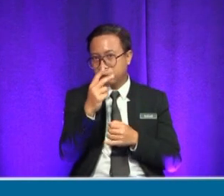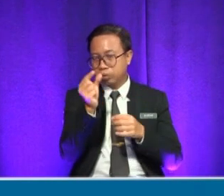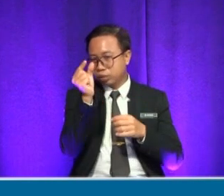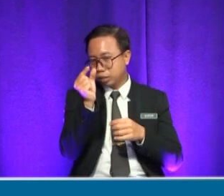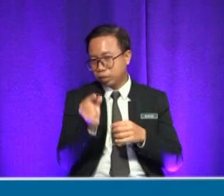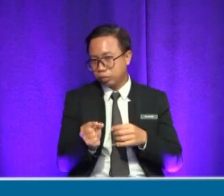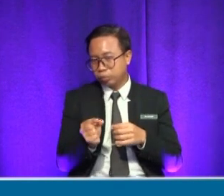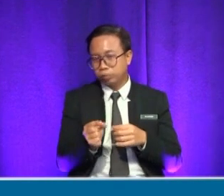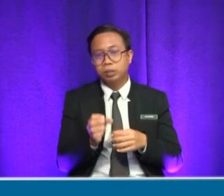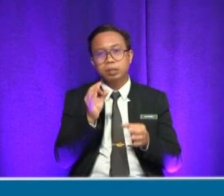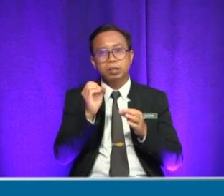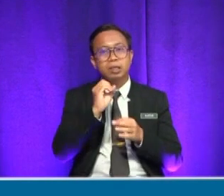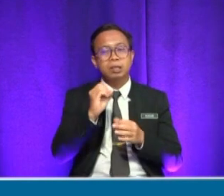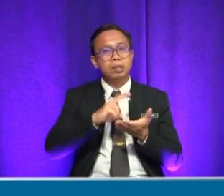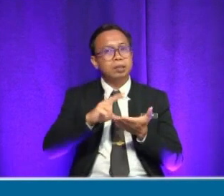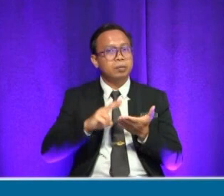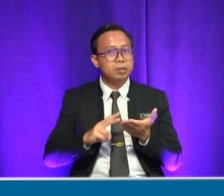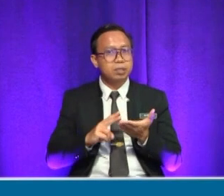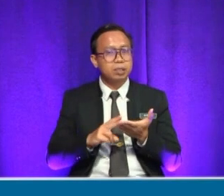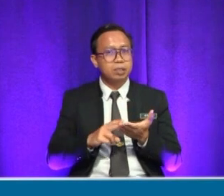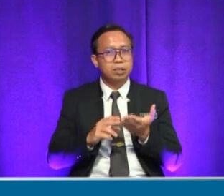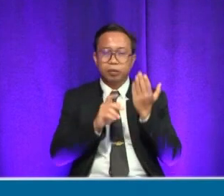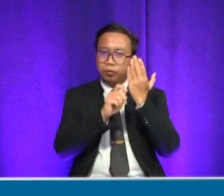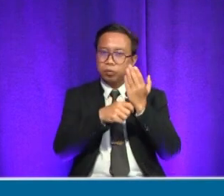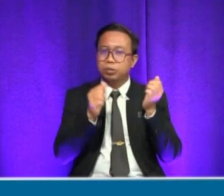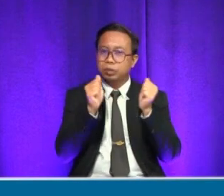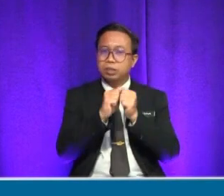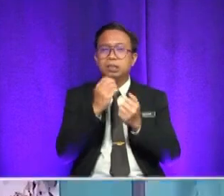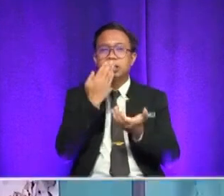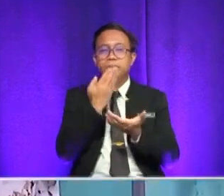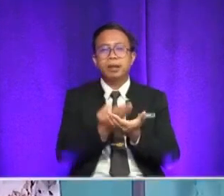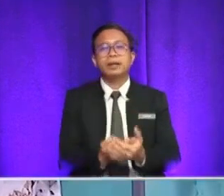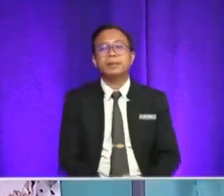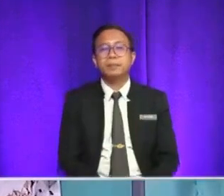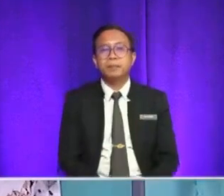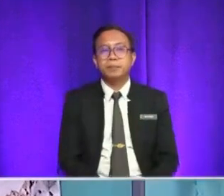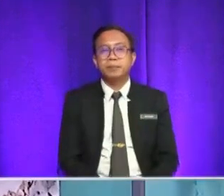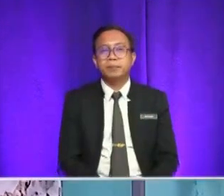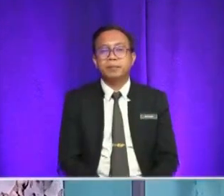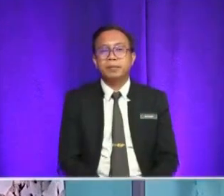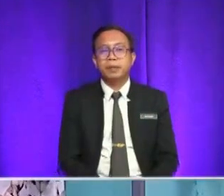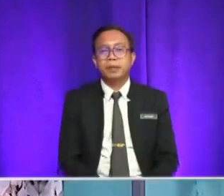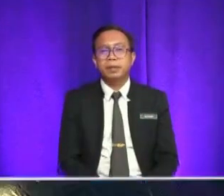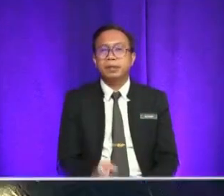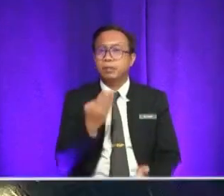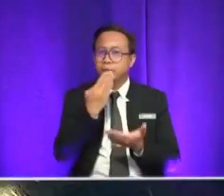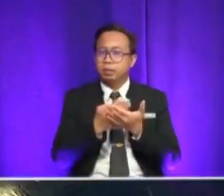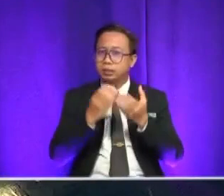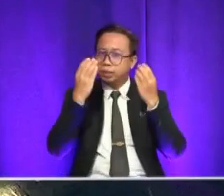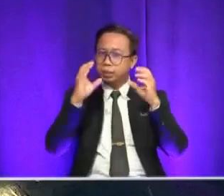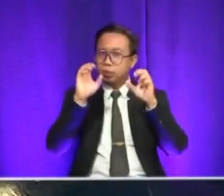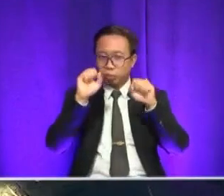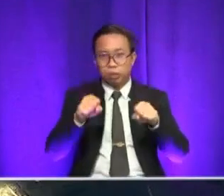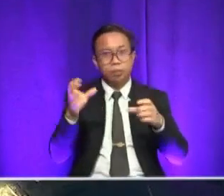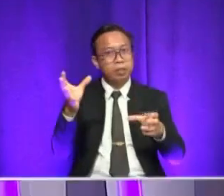penunjuk. Jika tiada bacaan, bermakna sensor haba berfungsi dengan baik. Okey, baik. Terima kasih cikgu. Mungkin cikgu boleh